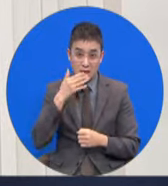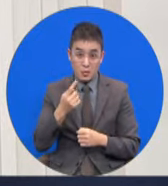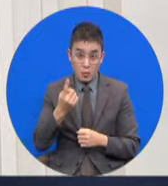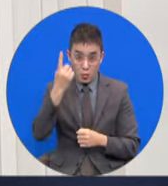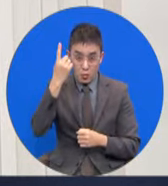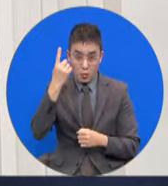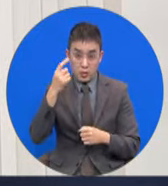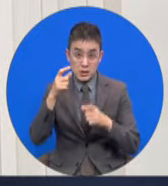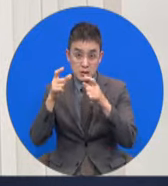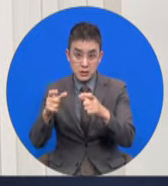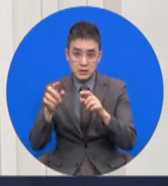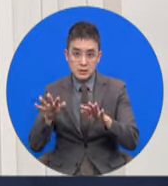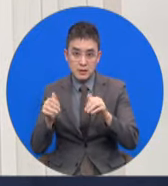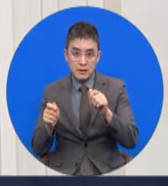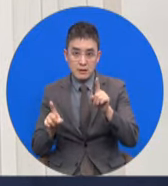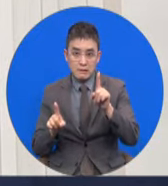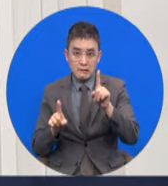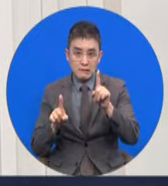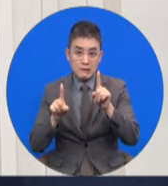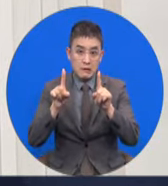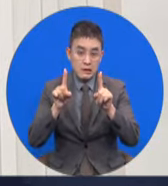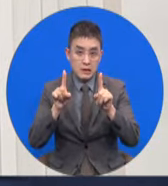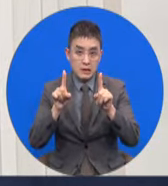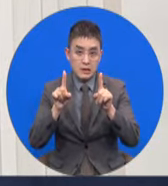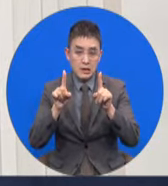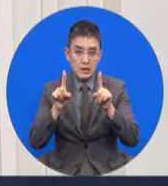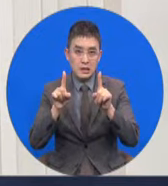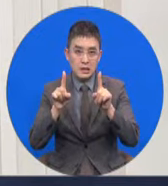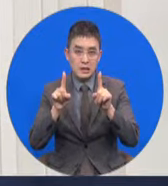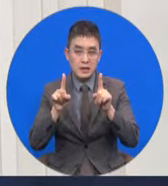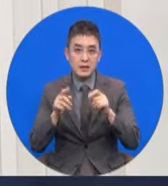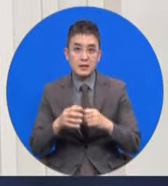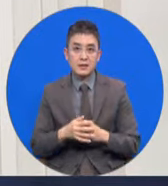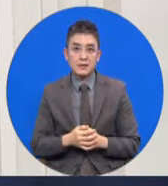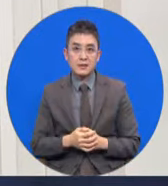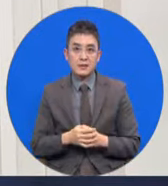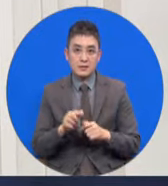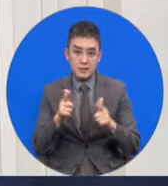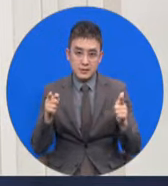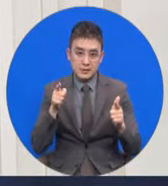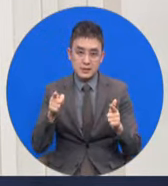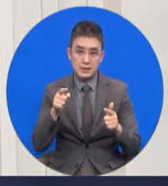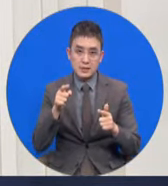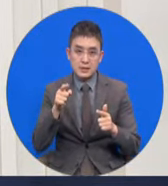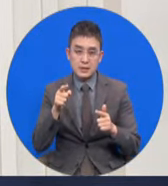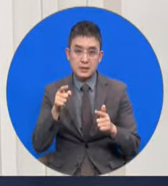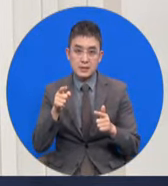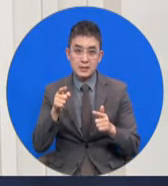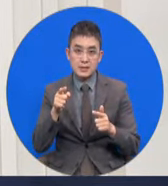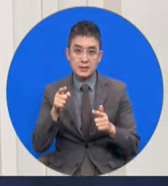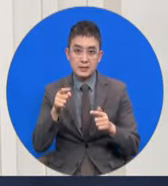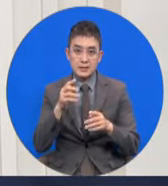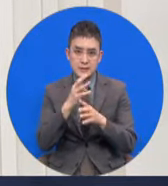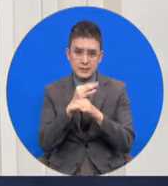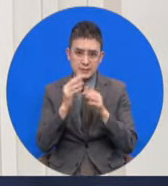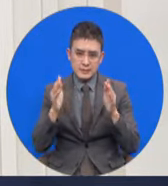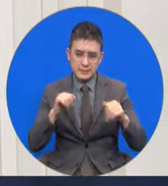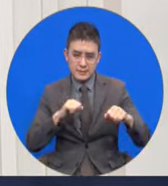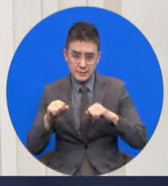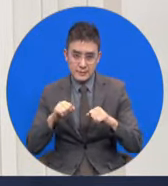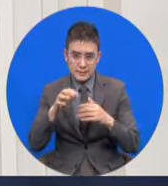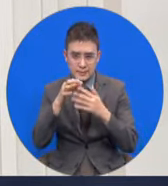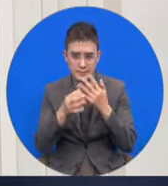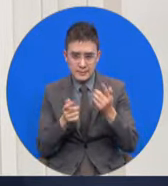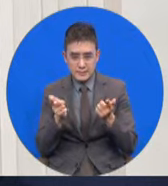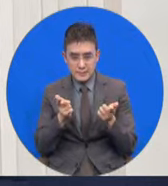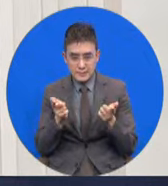올라오고 있었다. 그래서 이제 그런 부분을 효과적으로 일정에 반영을 해서 전체적으로